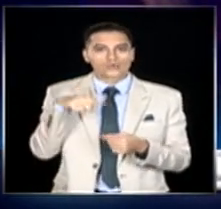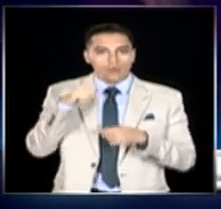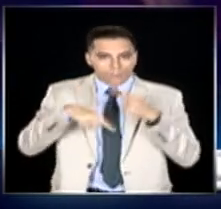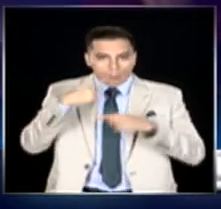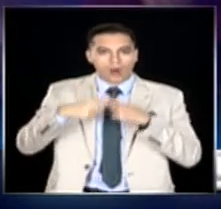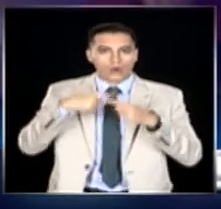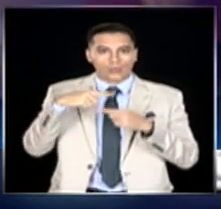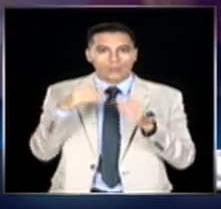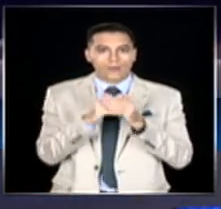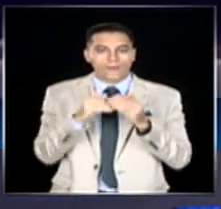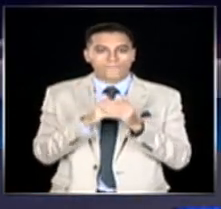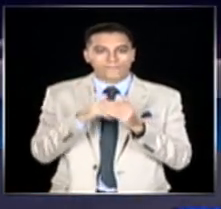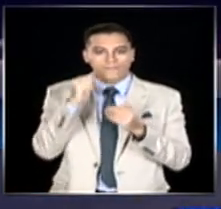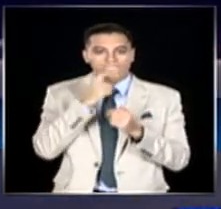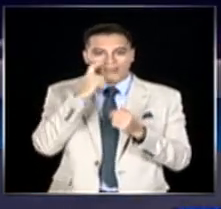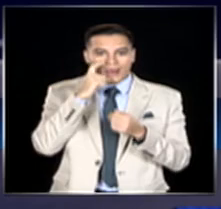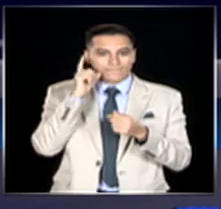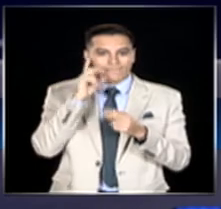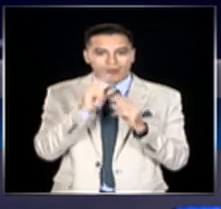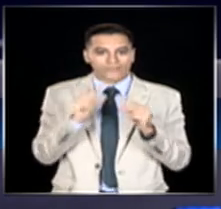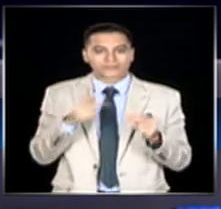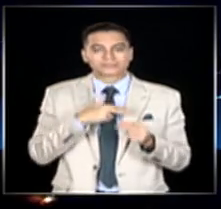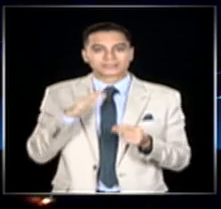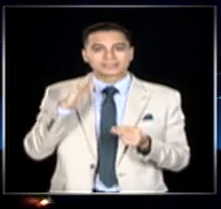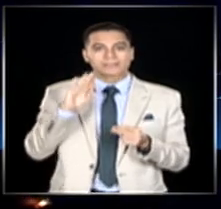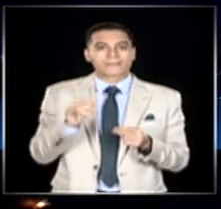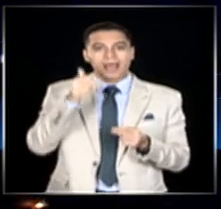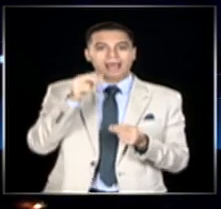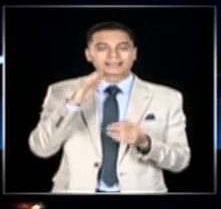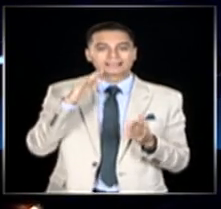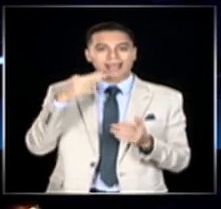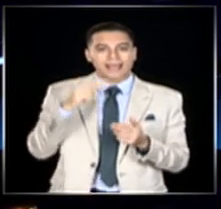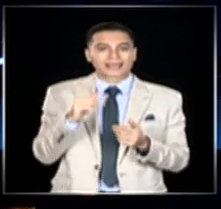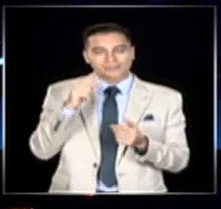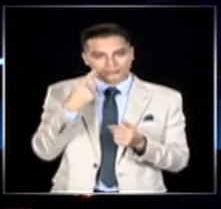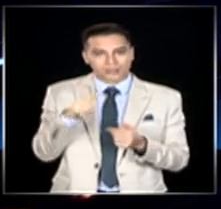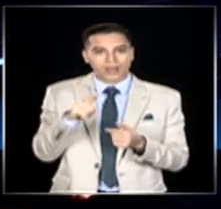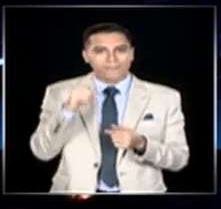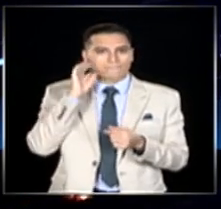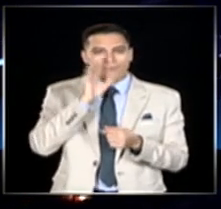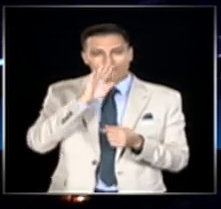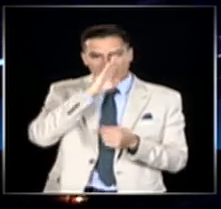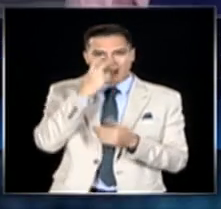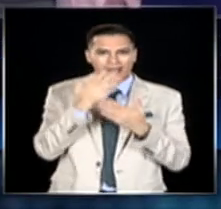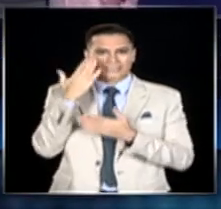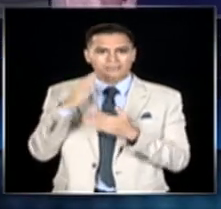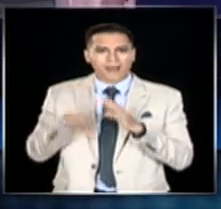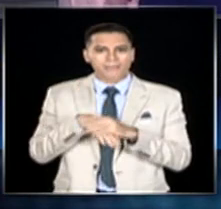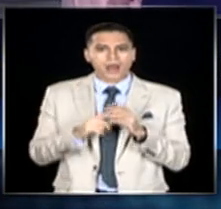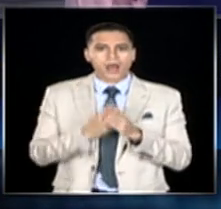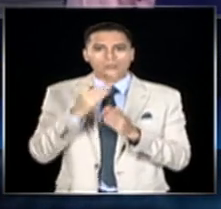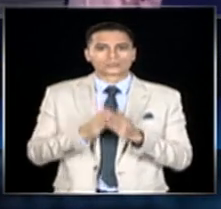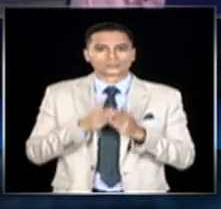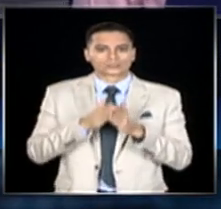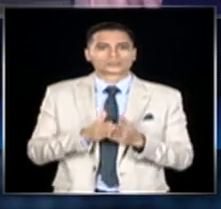اغنيه الفنانه مغربيه، فمن هي؟ سميرة سعيد. صح. في عهد أي من الخلفاء الراشدين تم إنشاء أول أسطول إسلامي؟